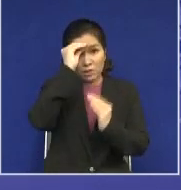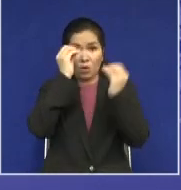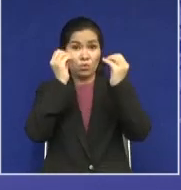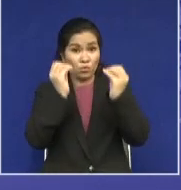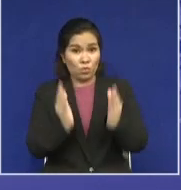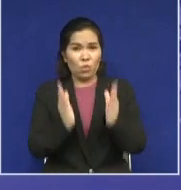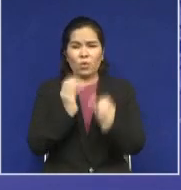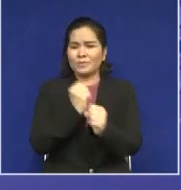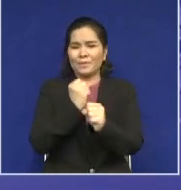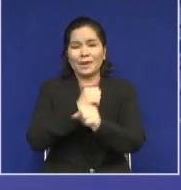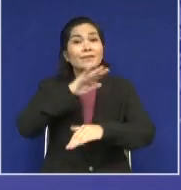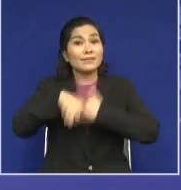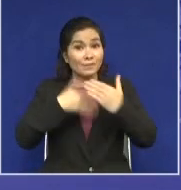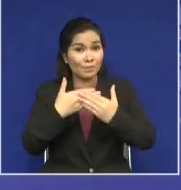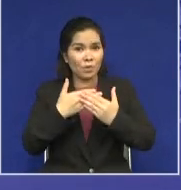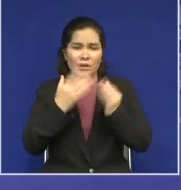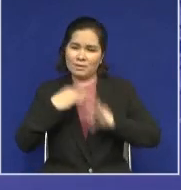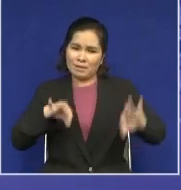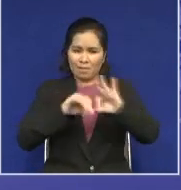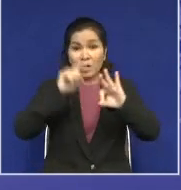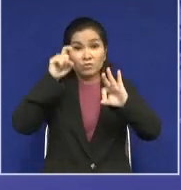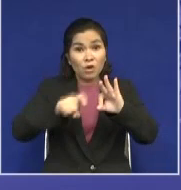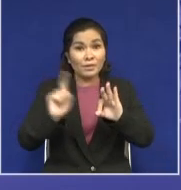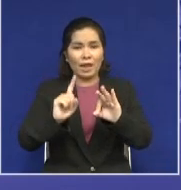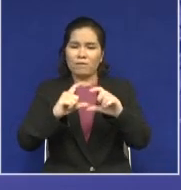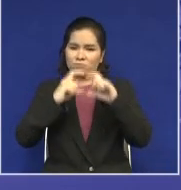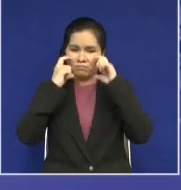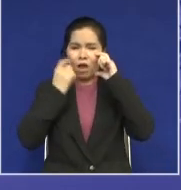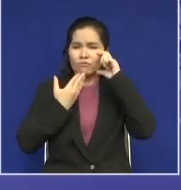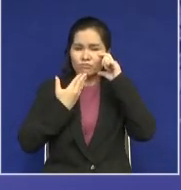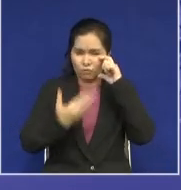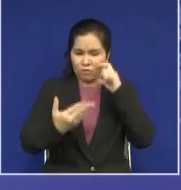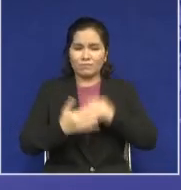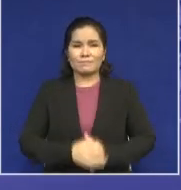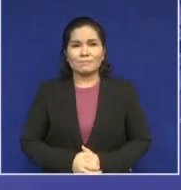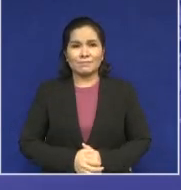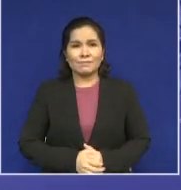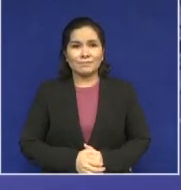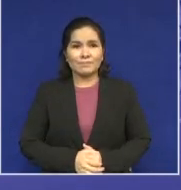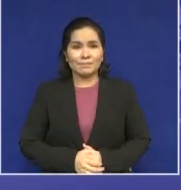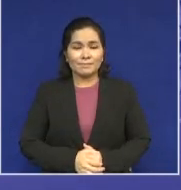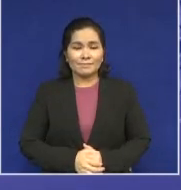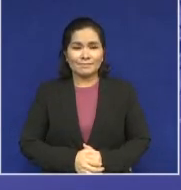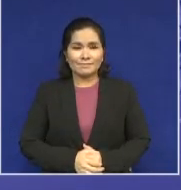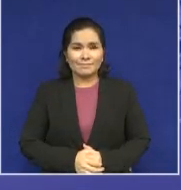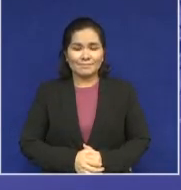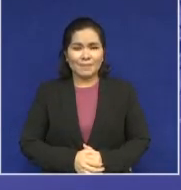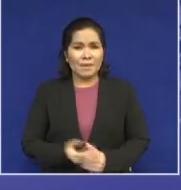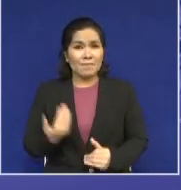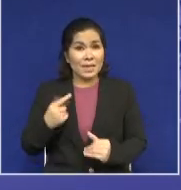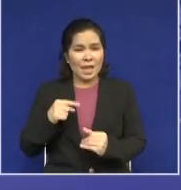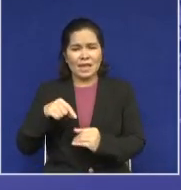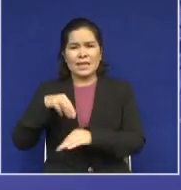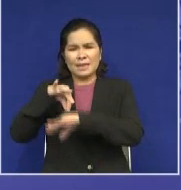ากรในโรงเรียนทุกคนค่ะจะต้องสวมหน้ากากอนามัยตลอดเวลาที่อยู่ในโรงเรียนนะคะแล้วก็มีการเพิ่มจุดล้างมือค่